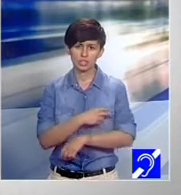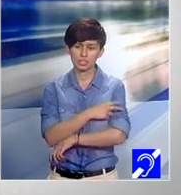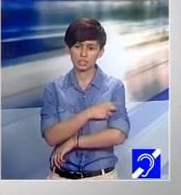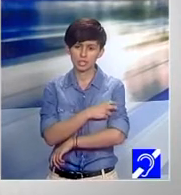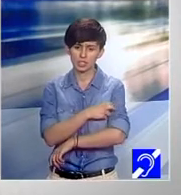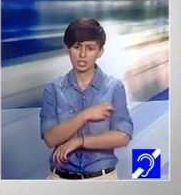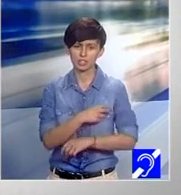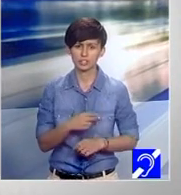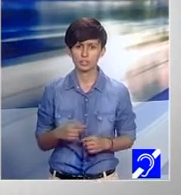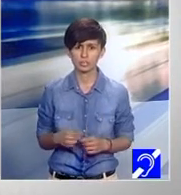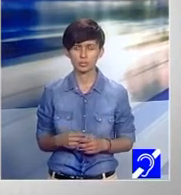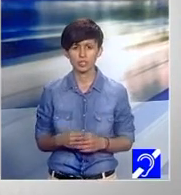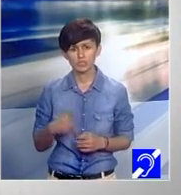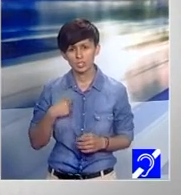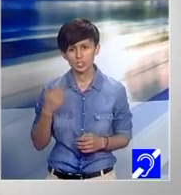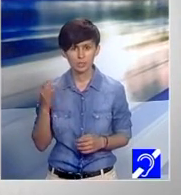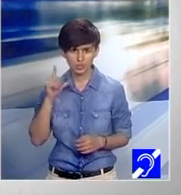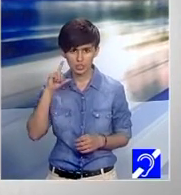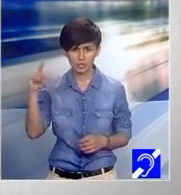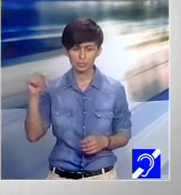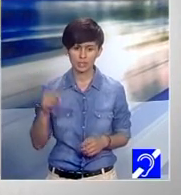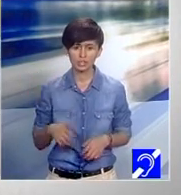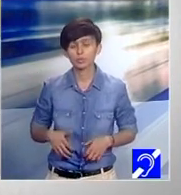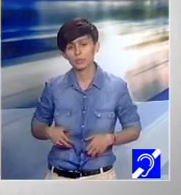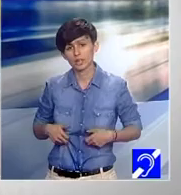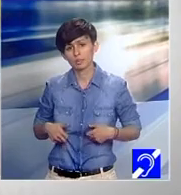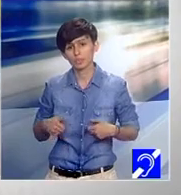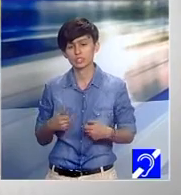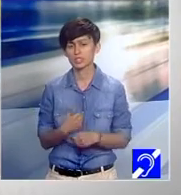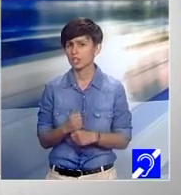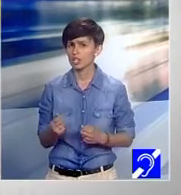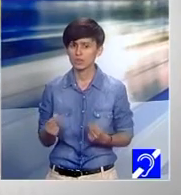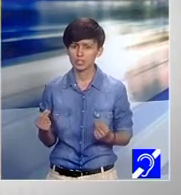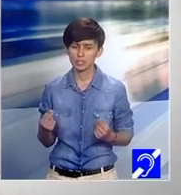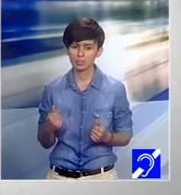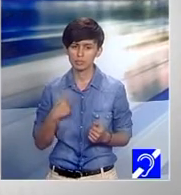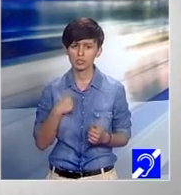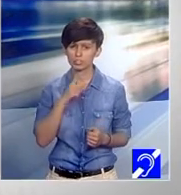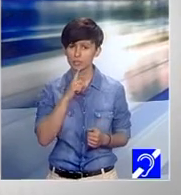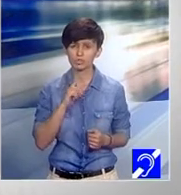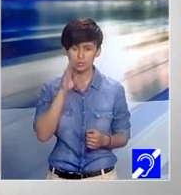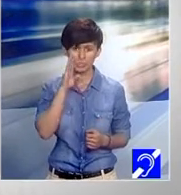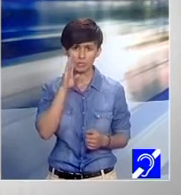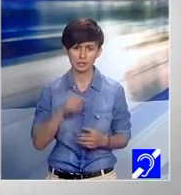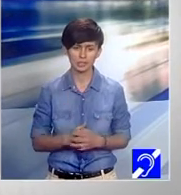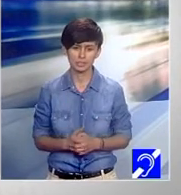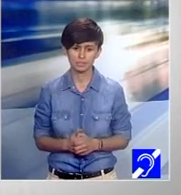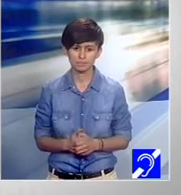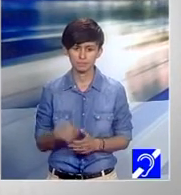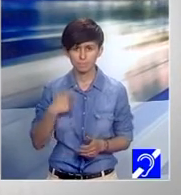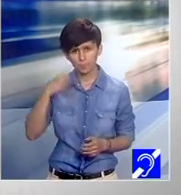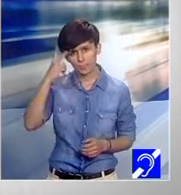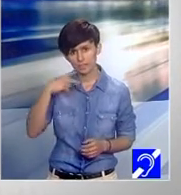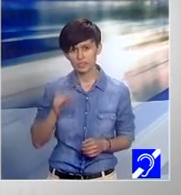M-am dus cu mare emoție, știți că eu sunt o simplă mamă. Sigur că meseria mea, laborant analize fizico-chimice, îmi permite o mai mare înțelegere a